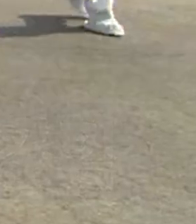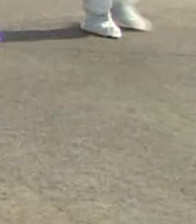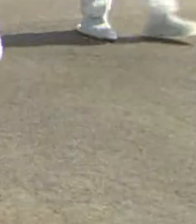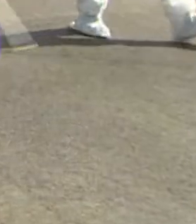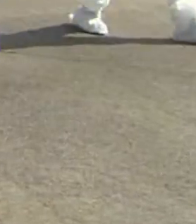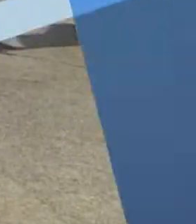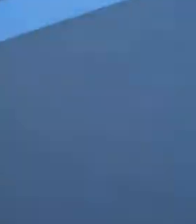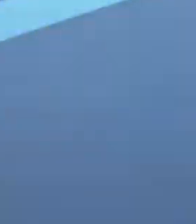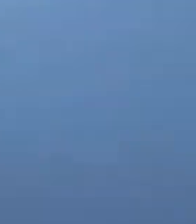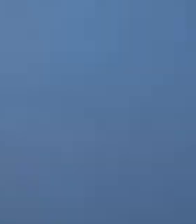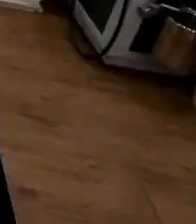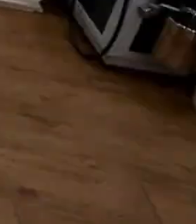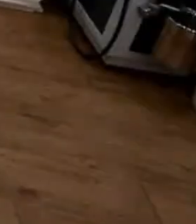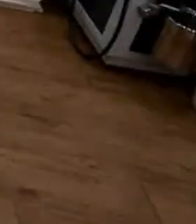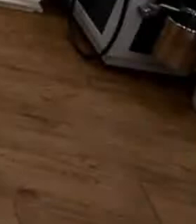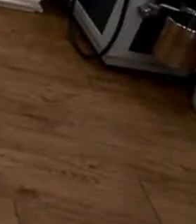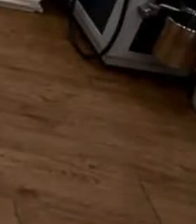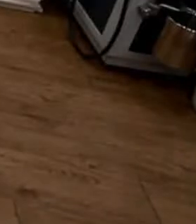활용하고 있습니다.